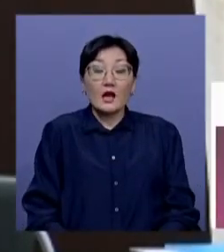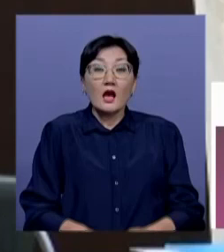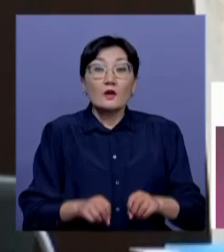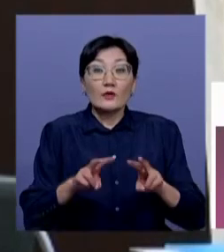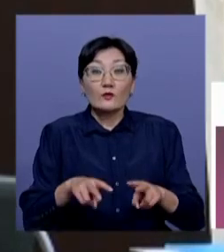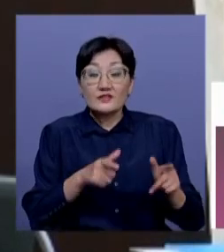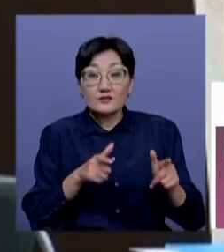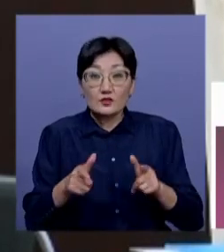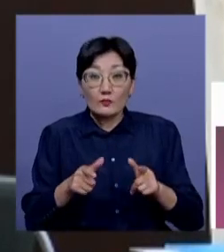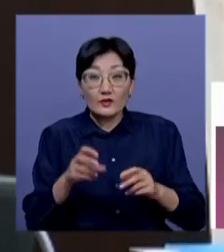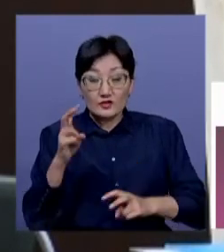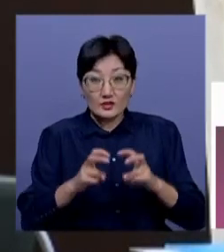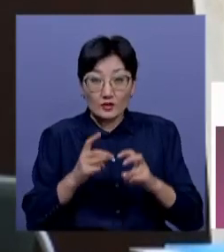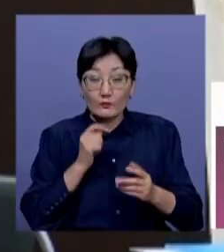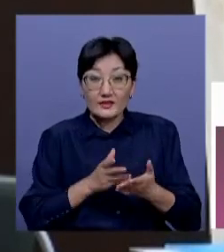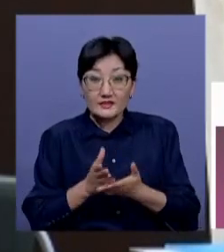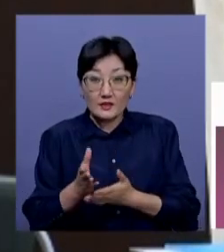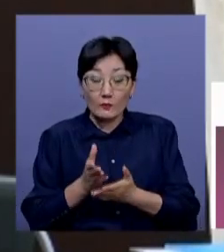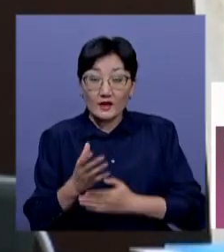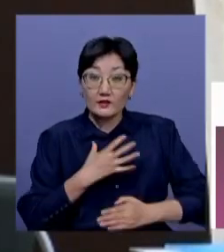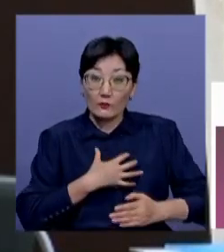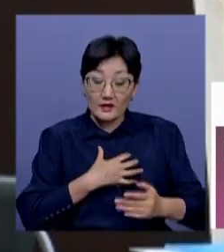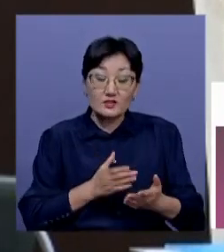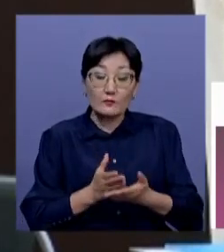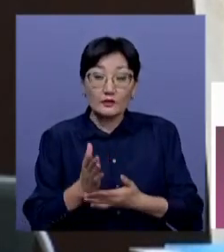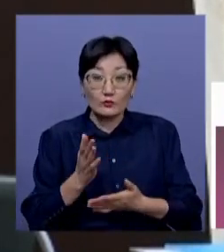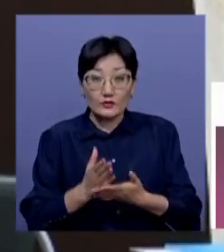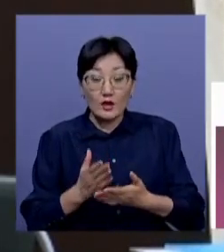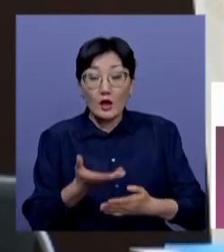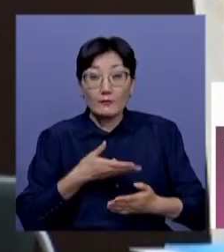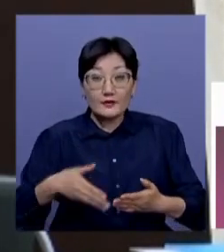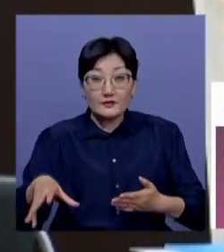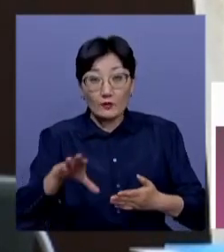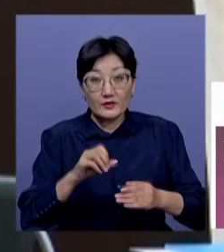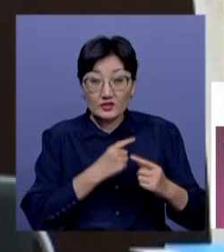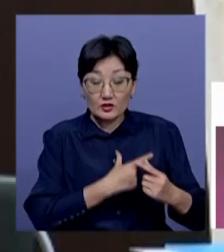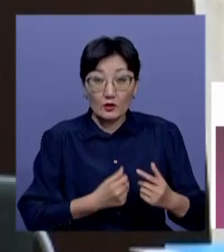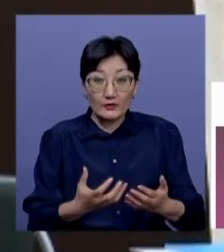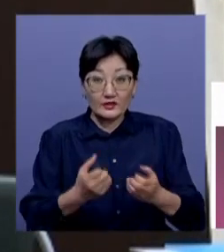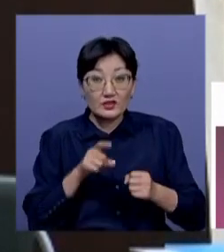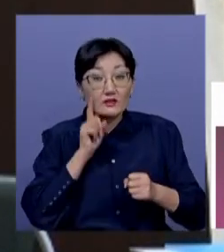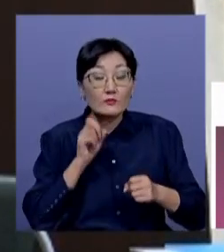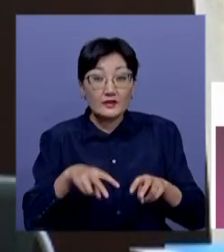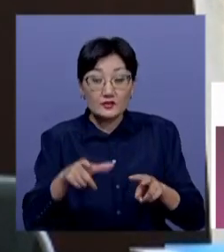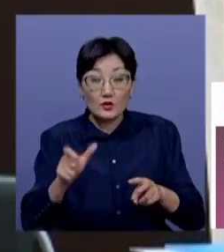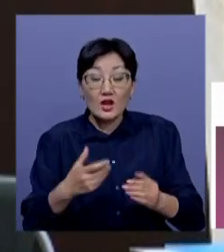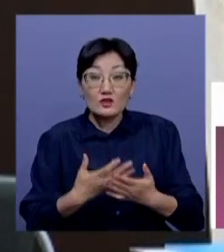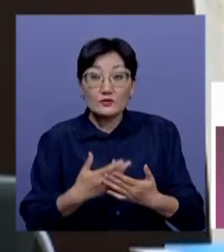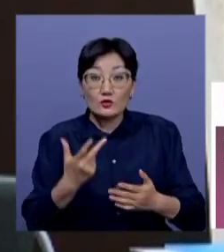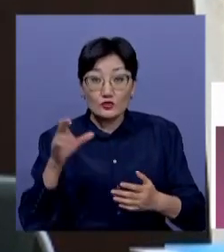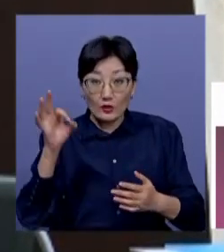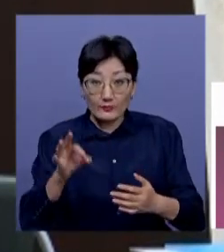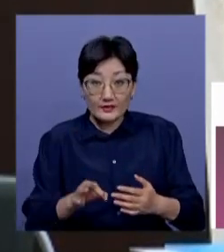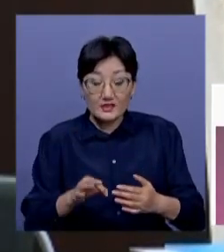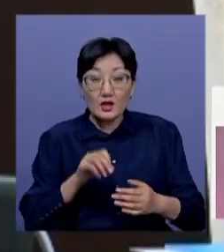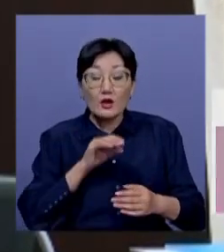Кадрларды даярлау өнеркәсіптік саясаттың маңызды бағыты болып табылады. Бізде барлық диплом алған жас мамандардың шамамен 3%